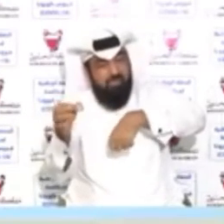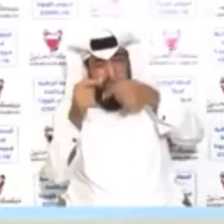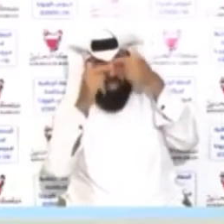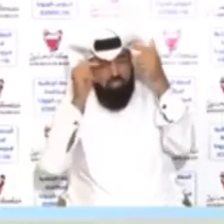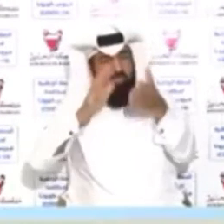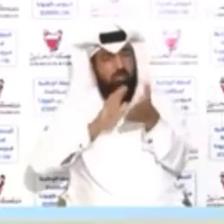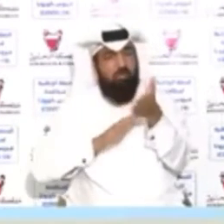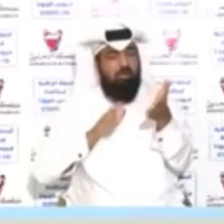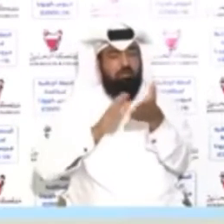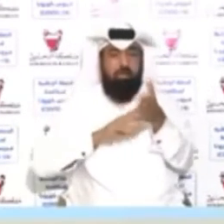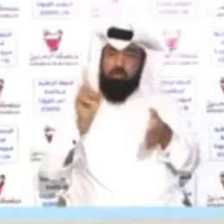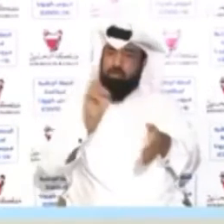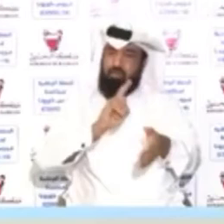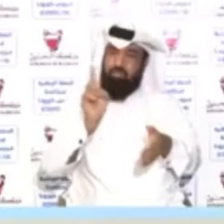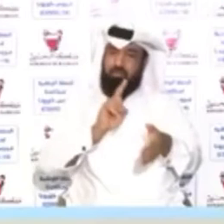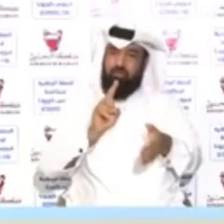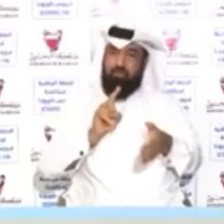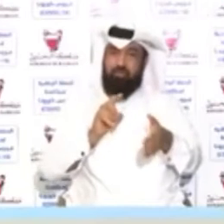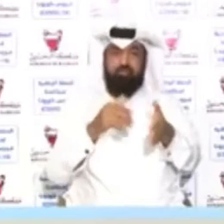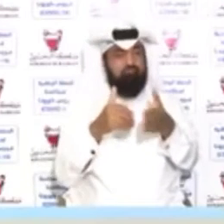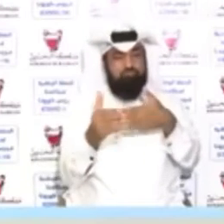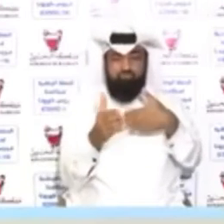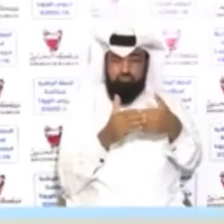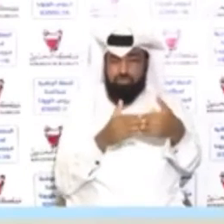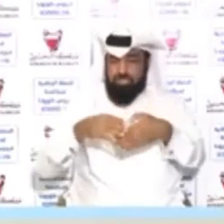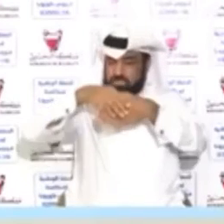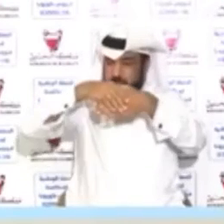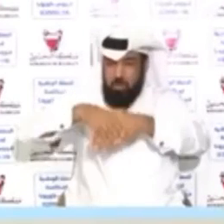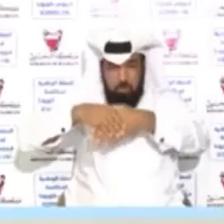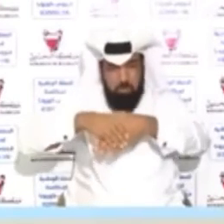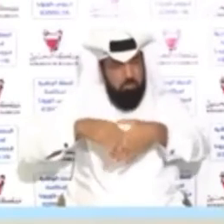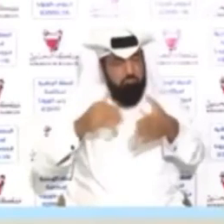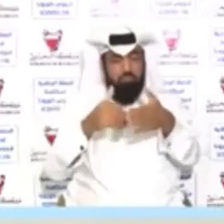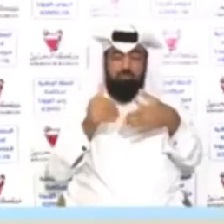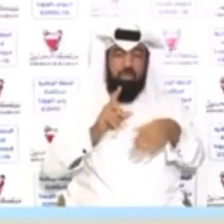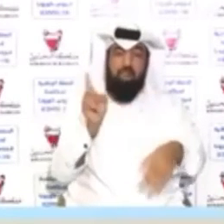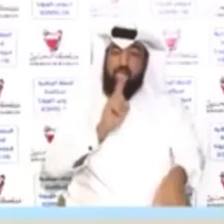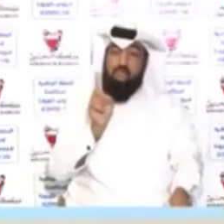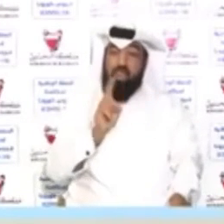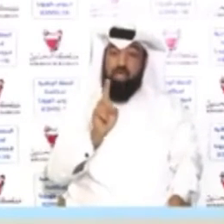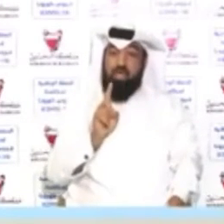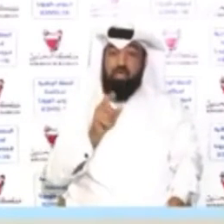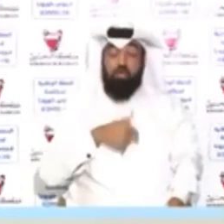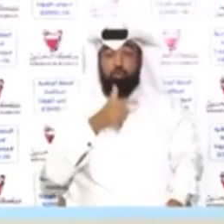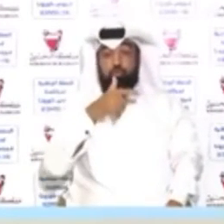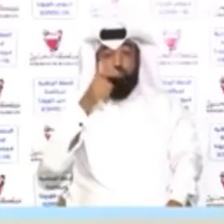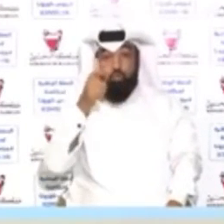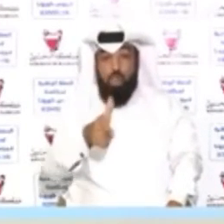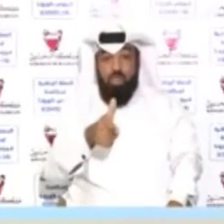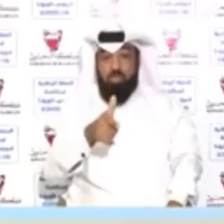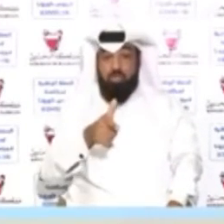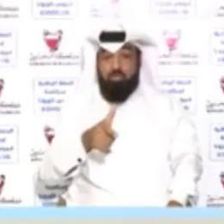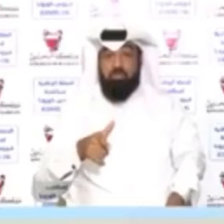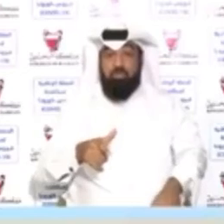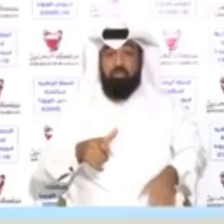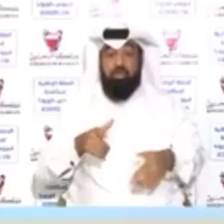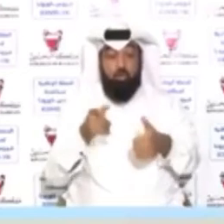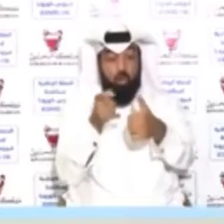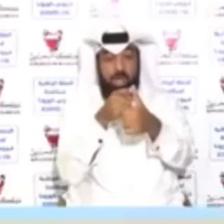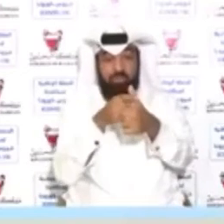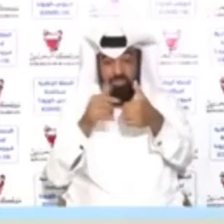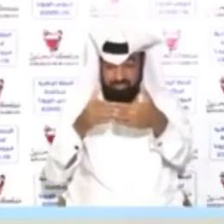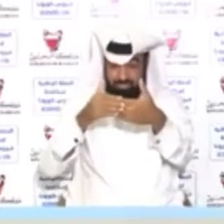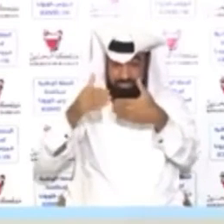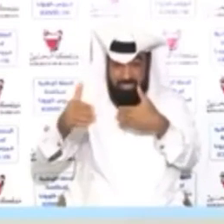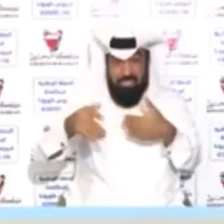التباعد الاجتماعي ولا على تجنب المصافحة والتقبيل والقرب، ولا كذلك التزامنا بلبس الكمامات